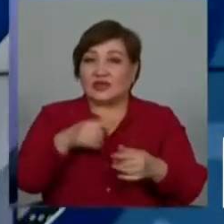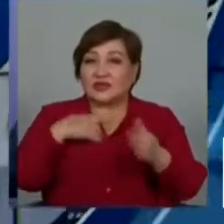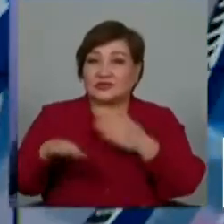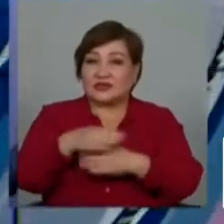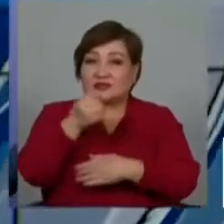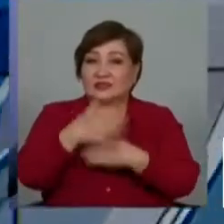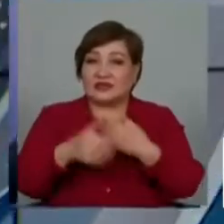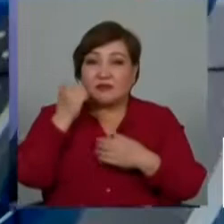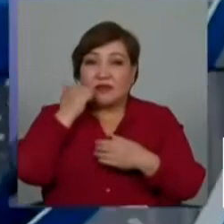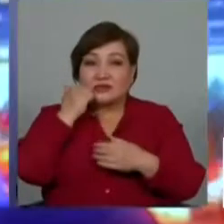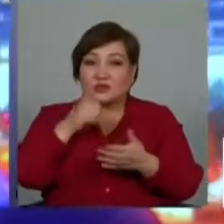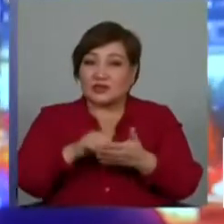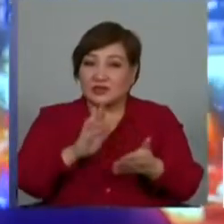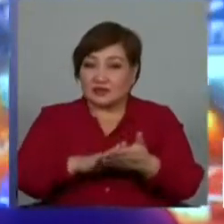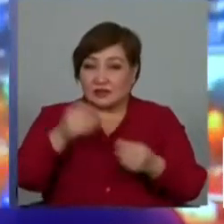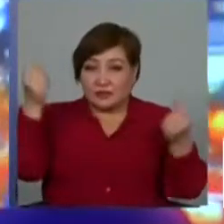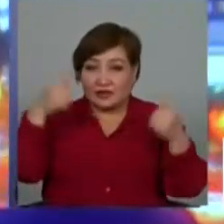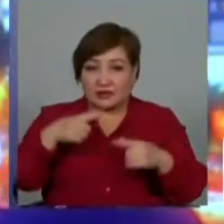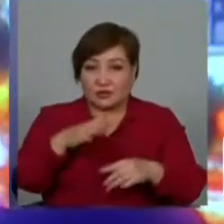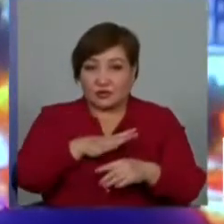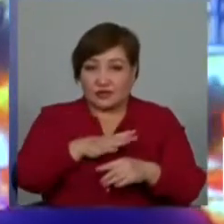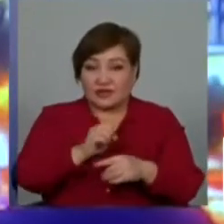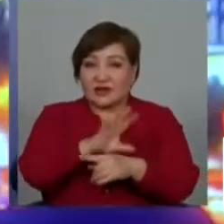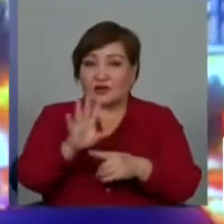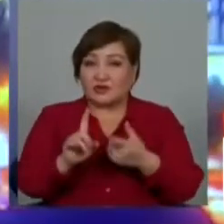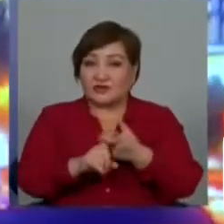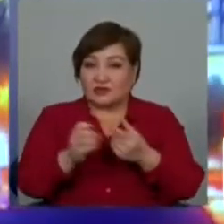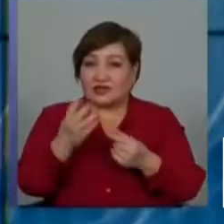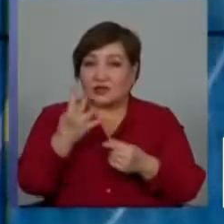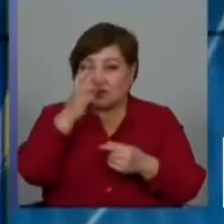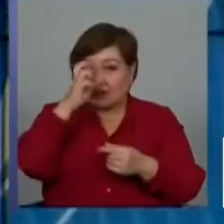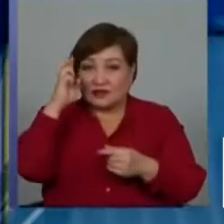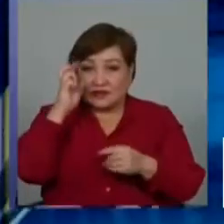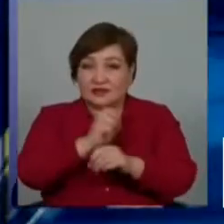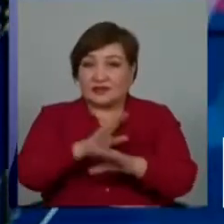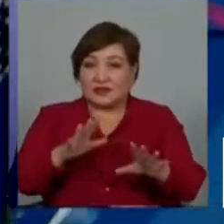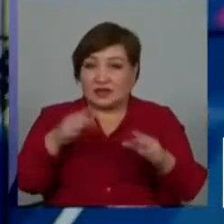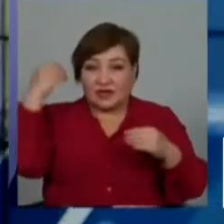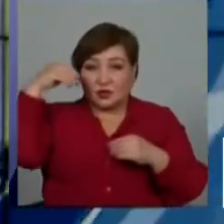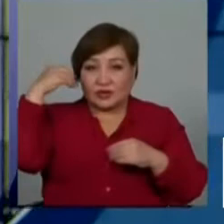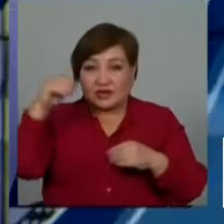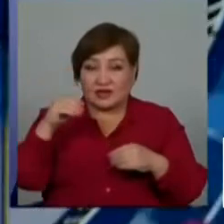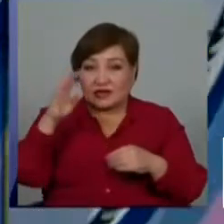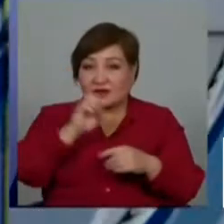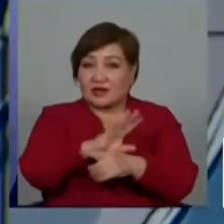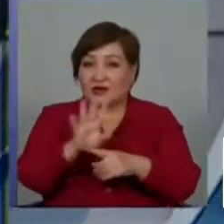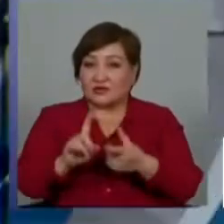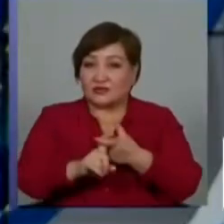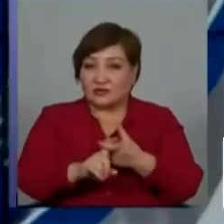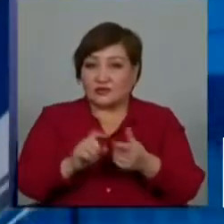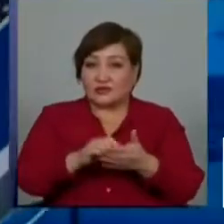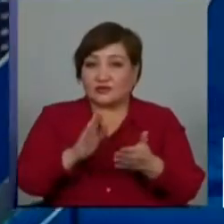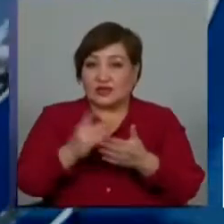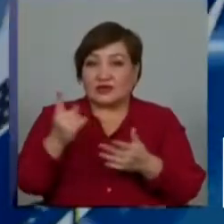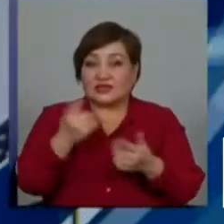Мәскеуде тіркелгені белгілі болды. Коронавирус тағы 4 елге тарады. Түркияда коронавирус жұқтырудың алғашқы дерегі